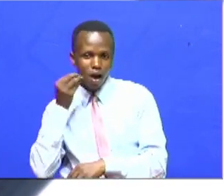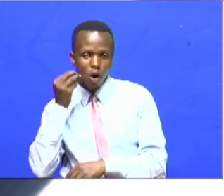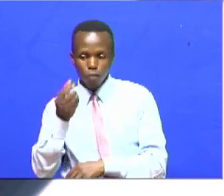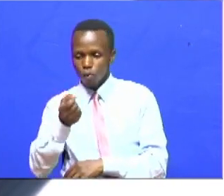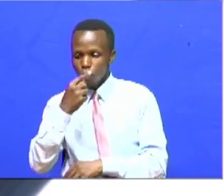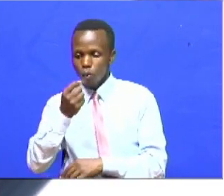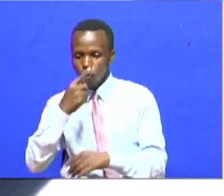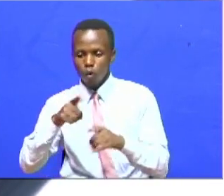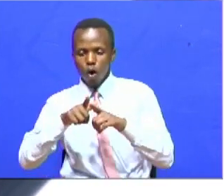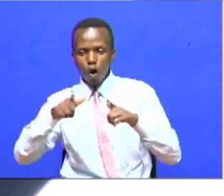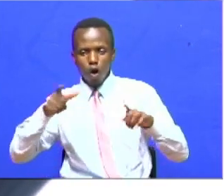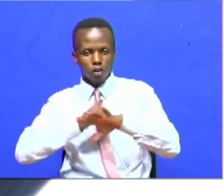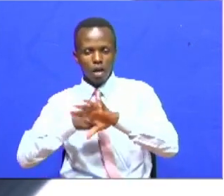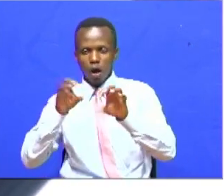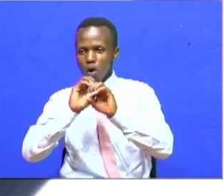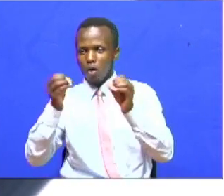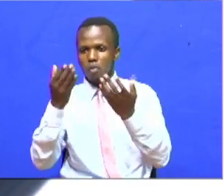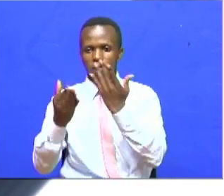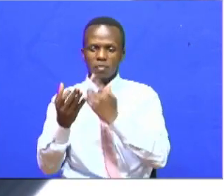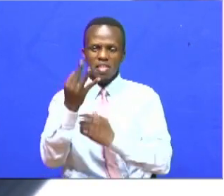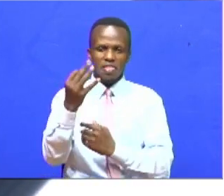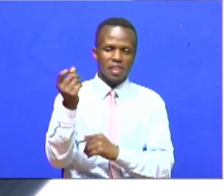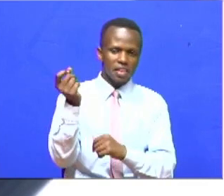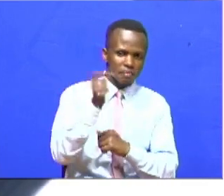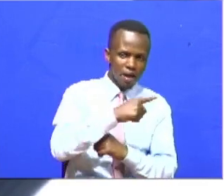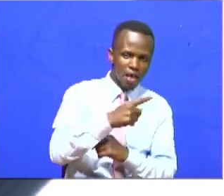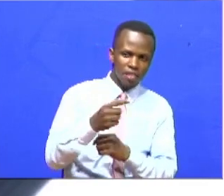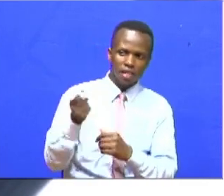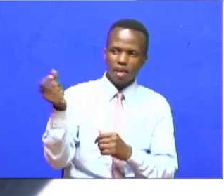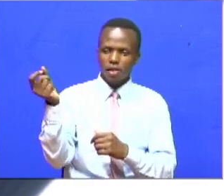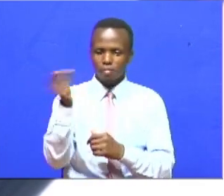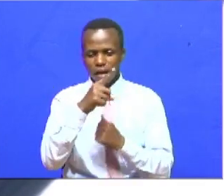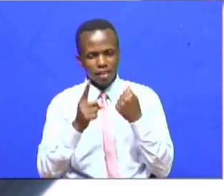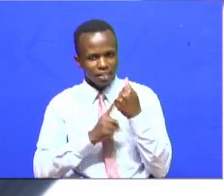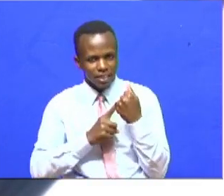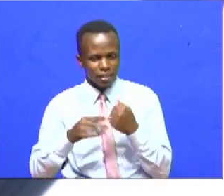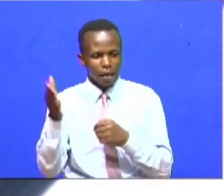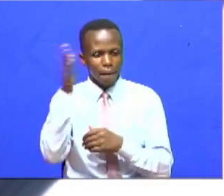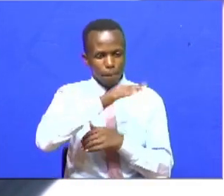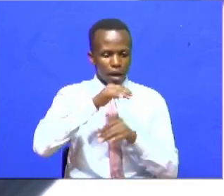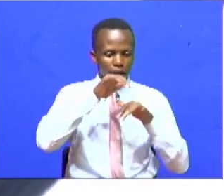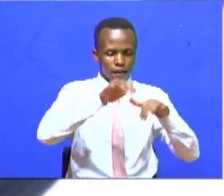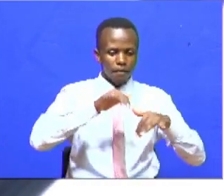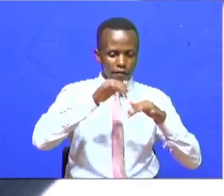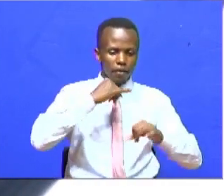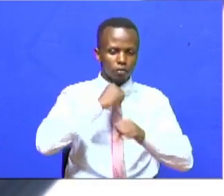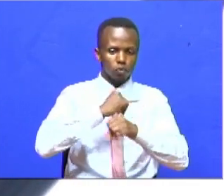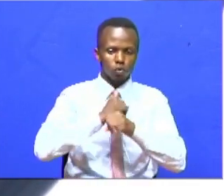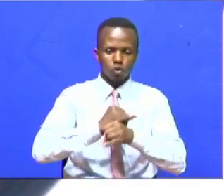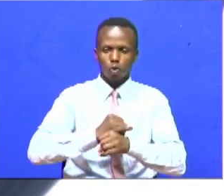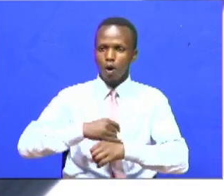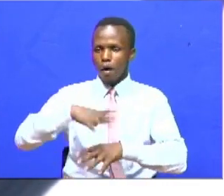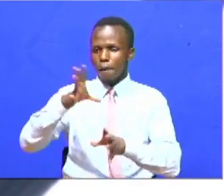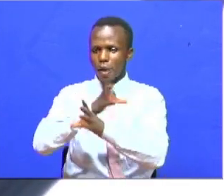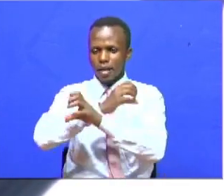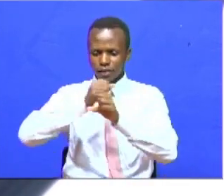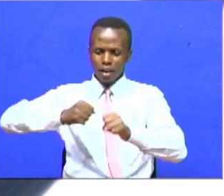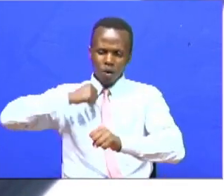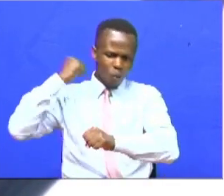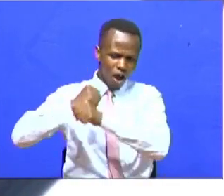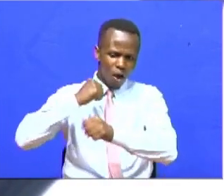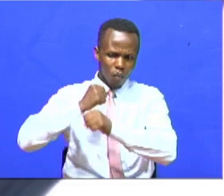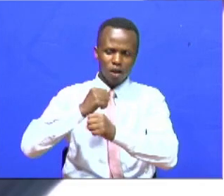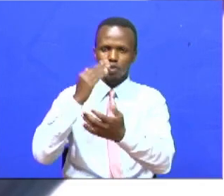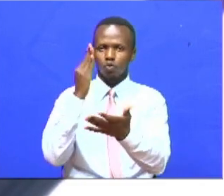mrefu, mwezi tatu, mwezi sita, aanze kurudi kwa shamba kufanya kazi. Rais anang'ang'ana, ng'ang'ani. Na mimi